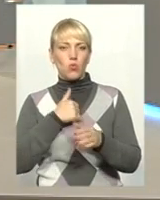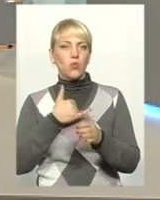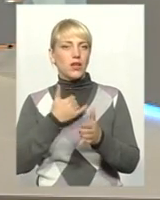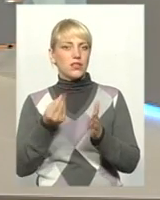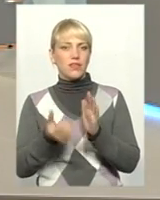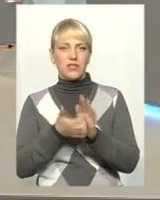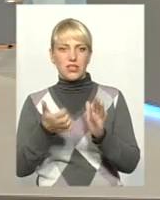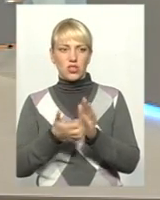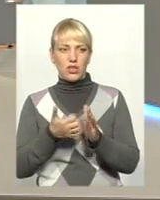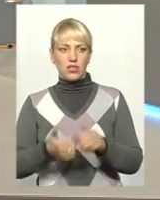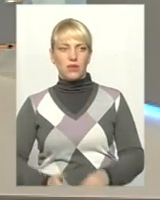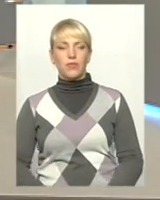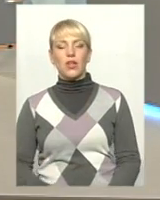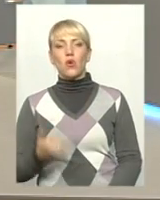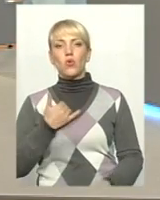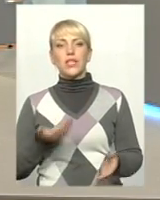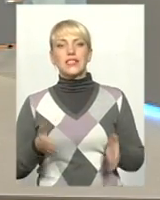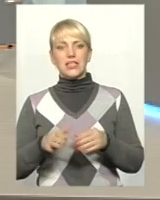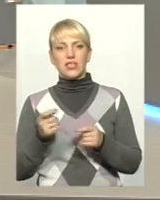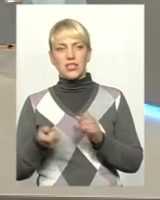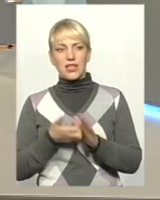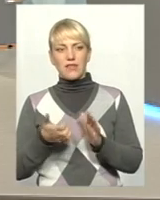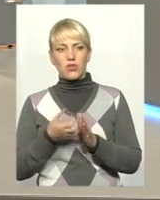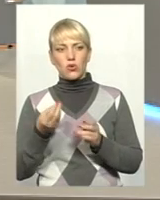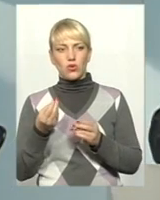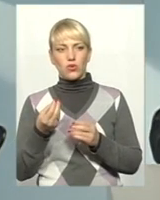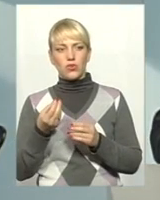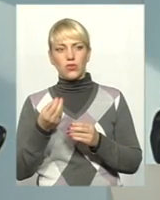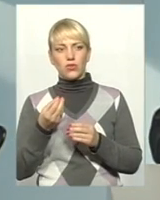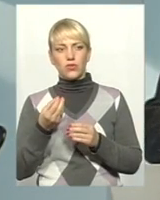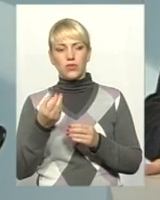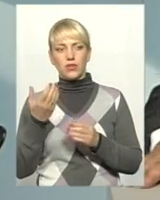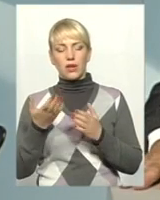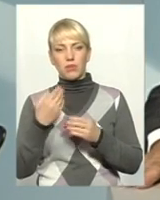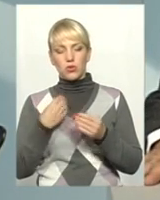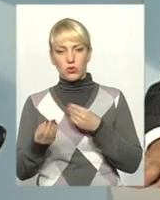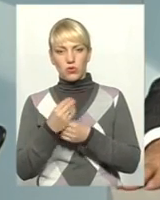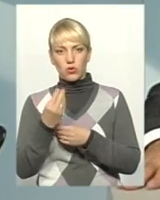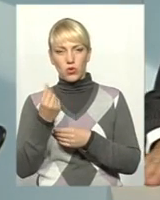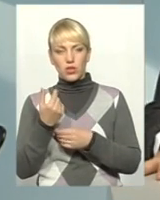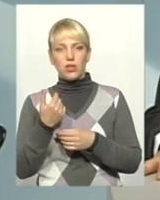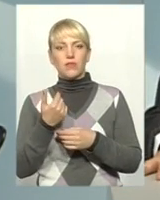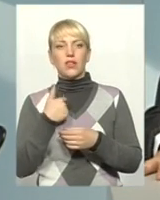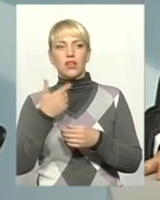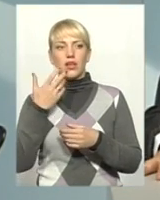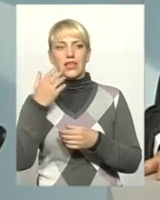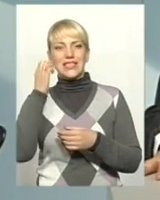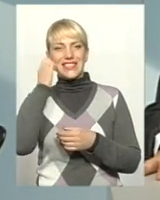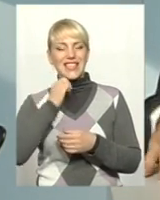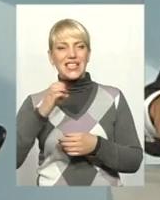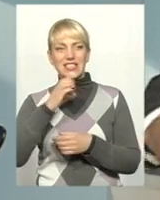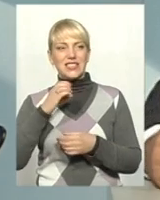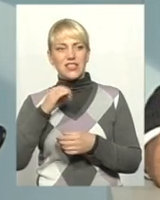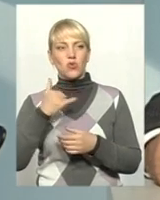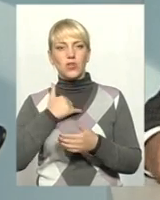коштів. Залишається небагато часу. Якщо додатково був би та сама коштів, так ми, наприклад, виникли питання по Старій Синяві. То в нас